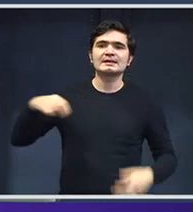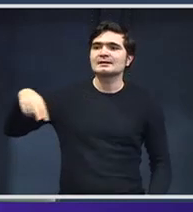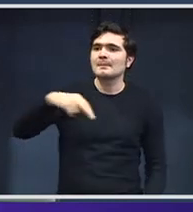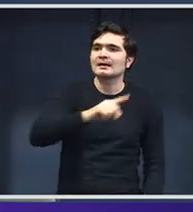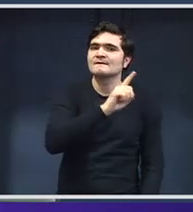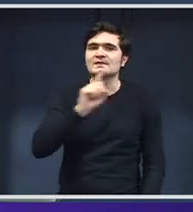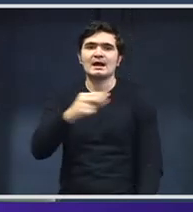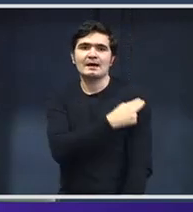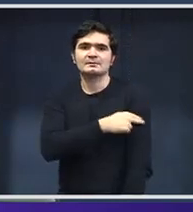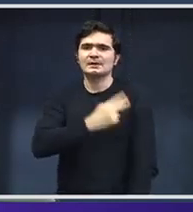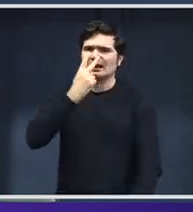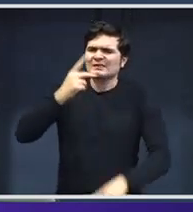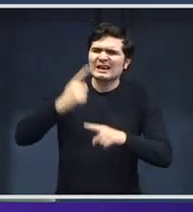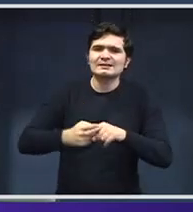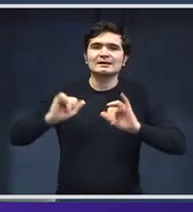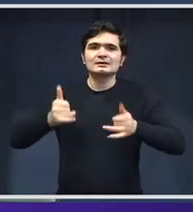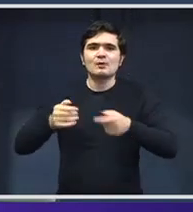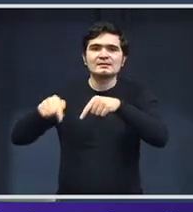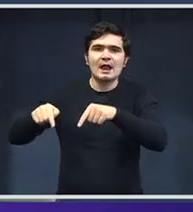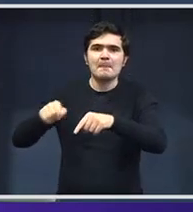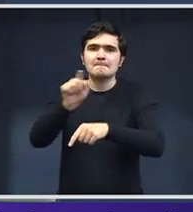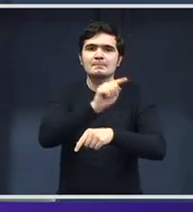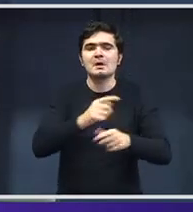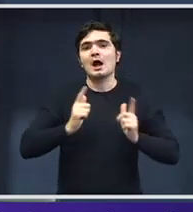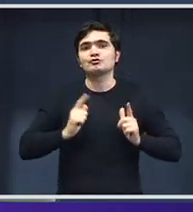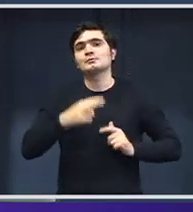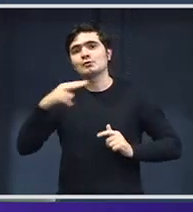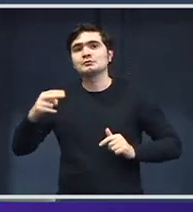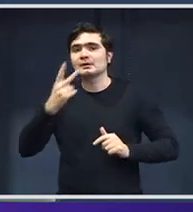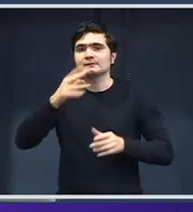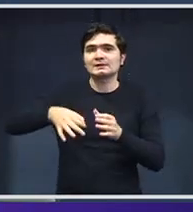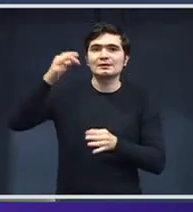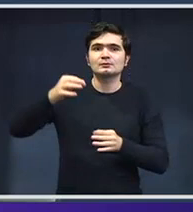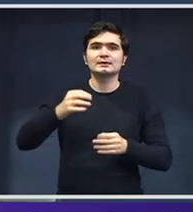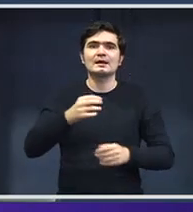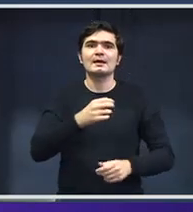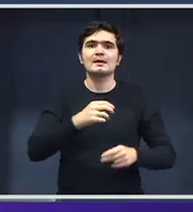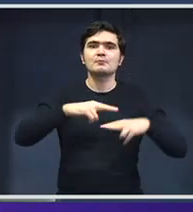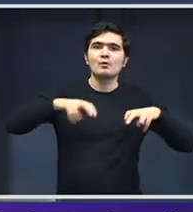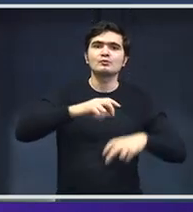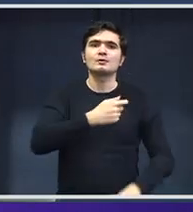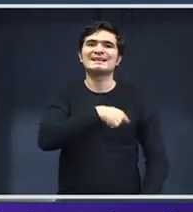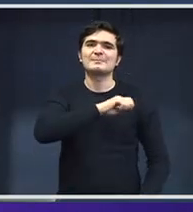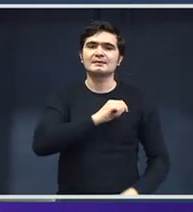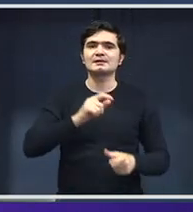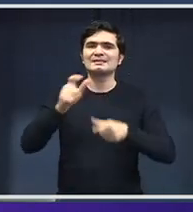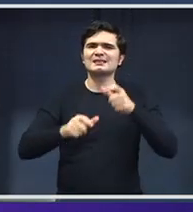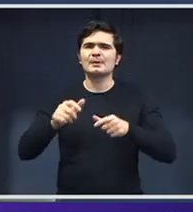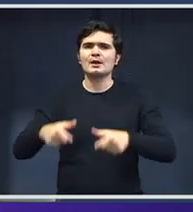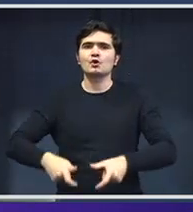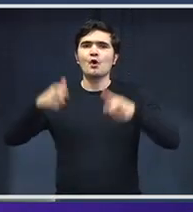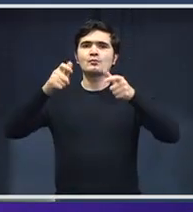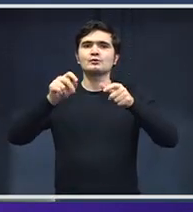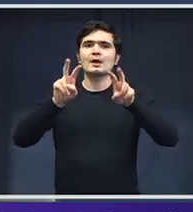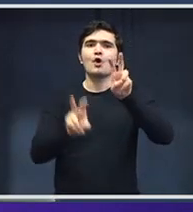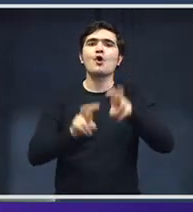să vadă exact situația reală a spatelor. Încă aștept rezultatele acestei inspecții. Referitor la Corpul de Control,